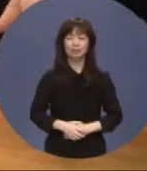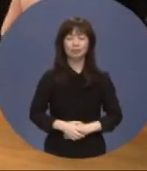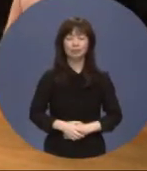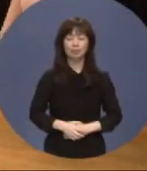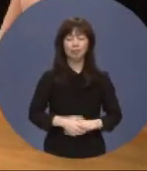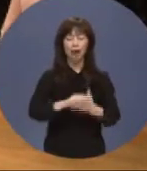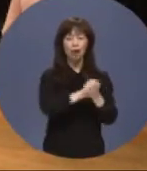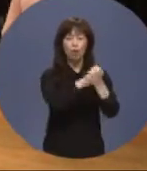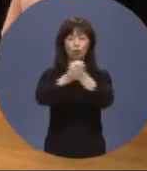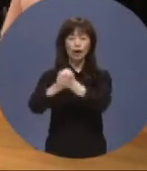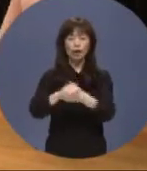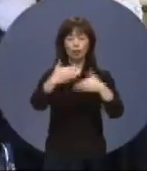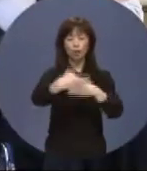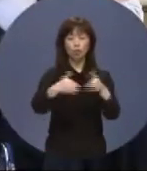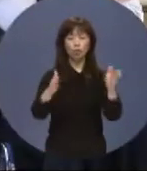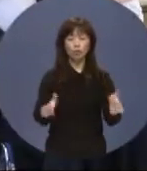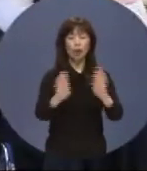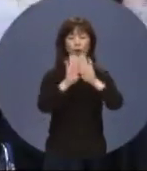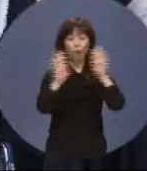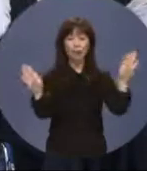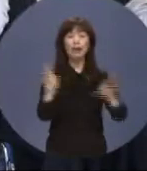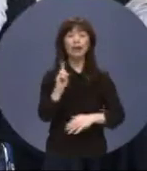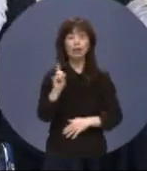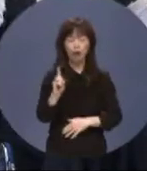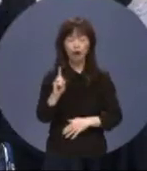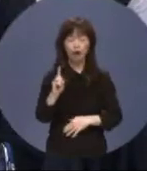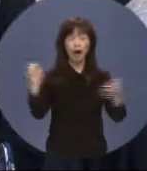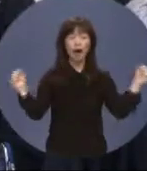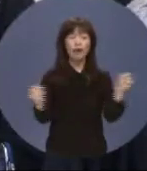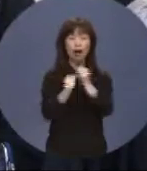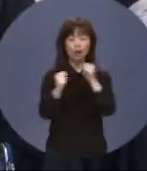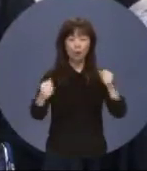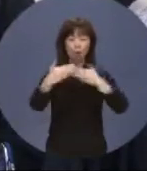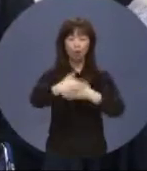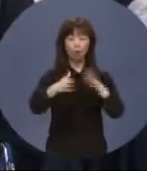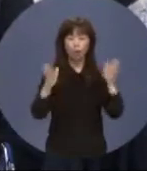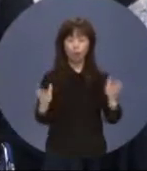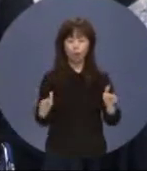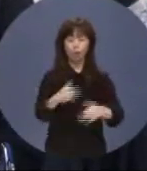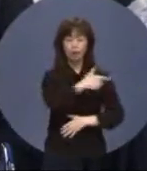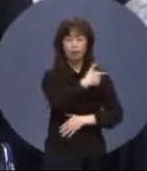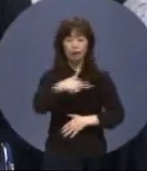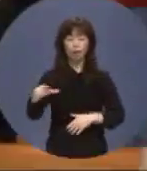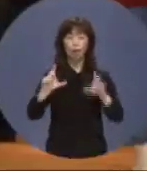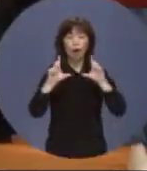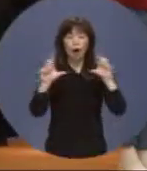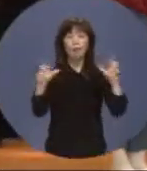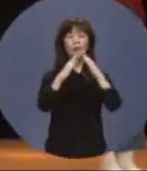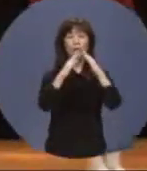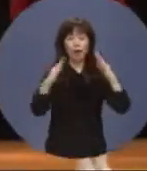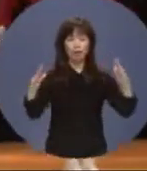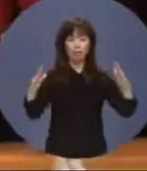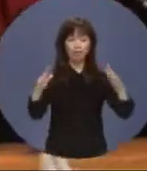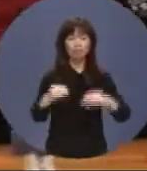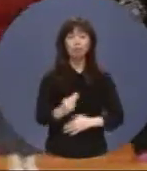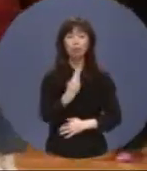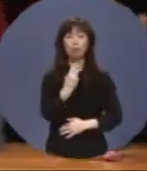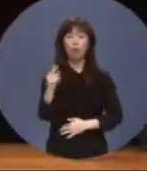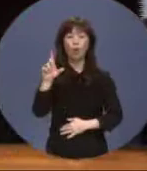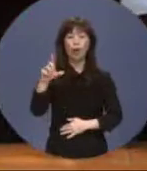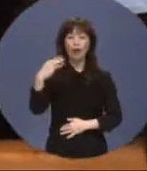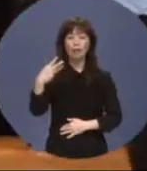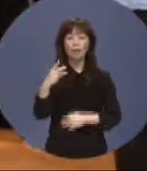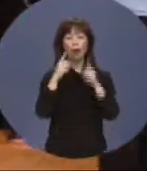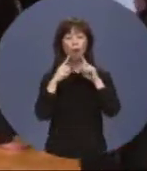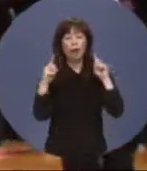フレンドルームで行われたのは体操教室などの発表会です。ドレミの歌など